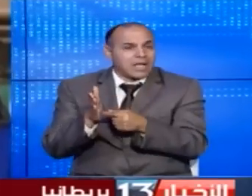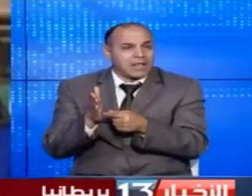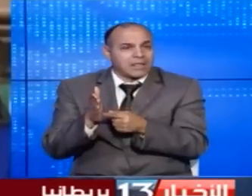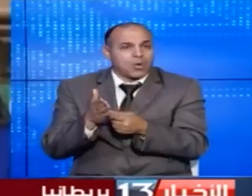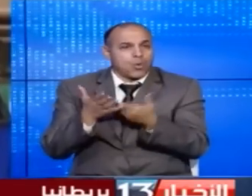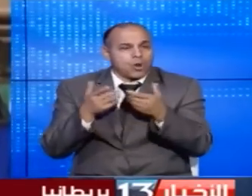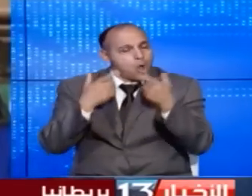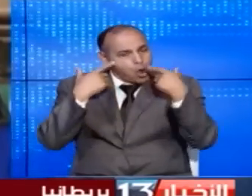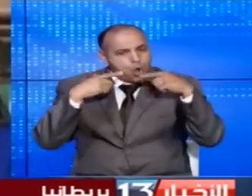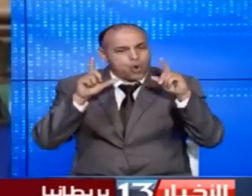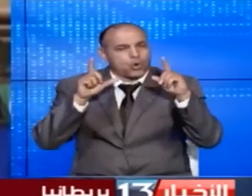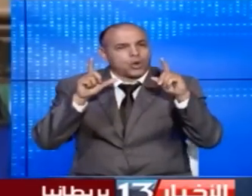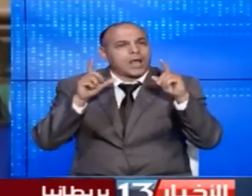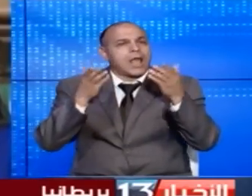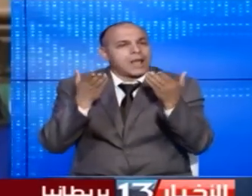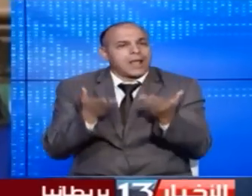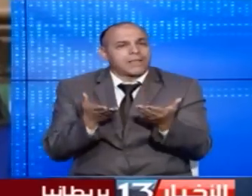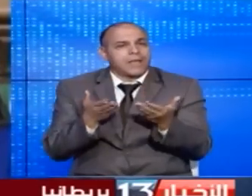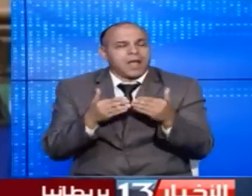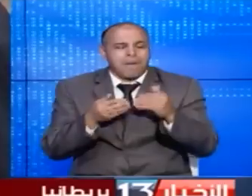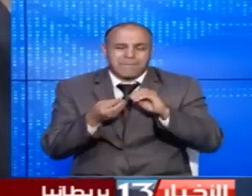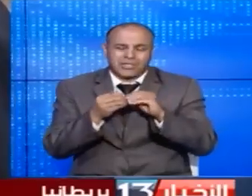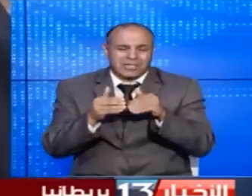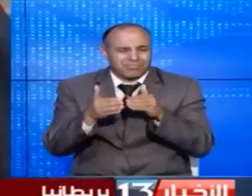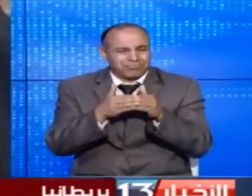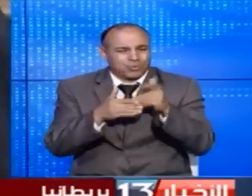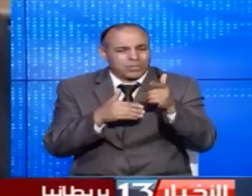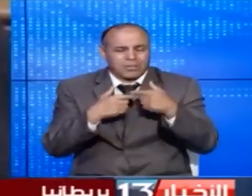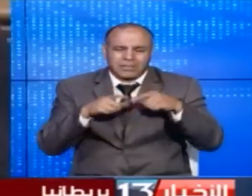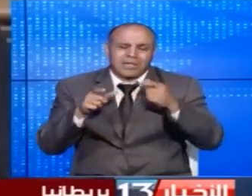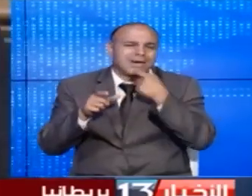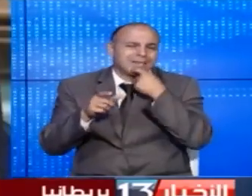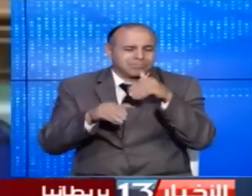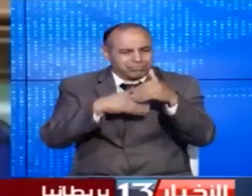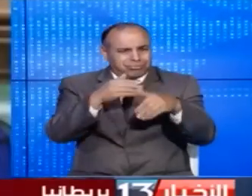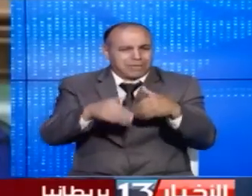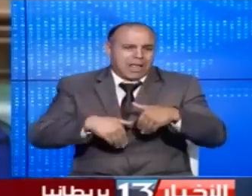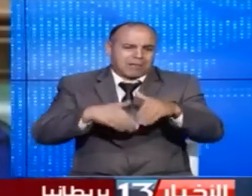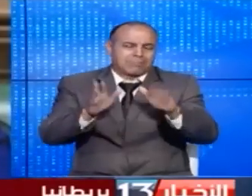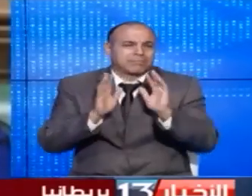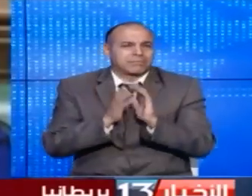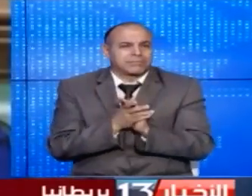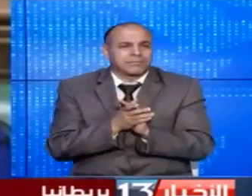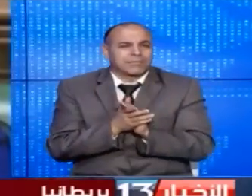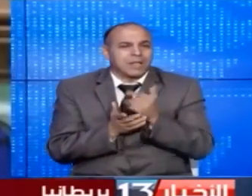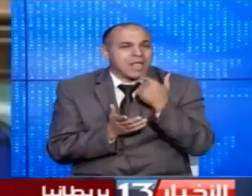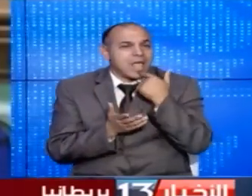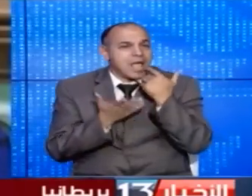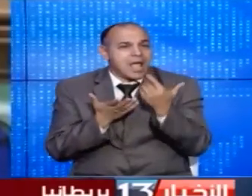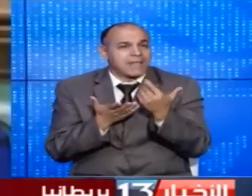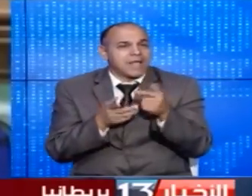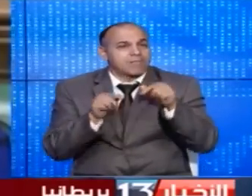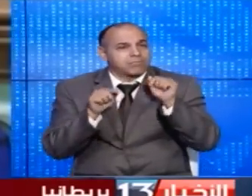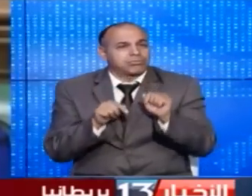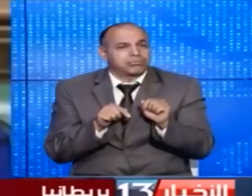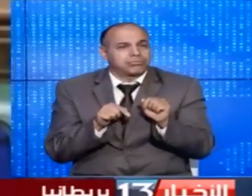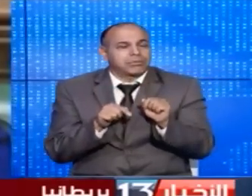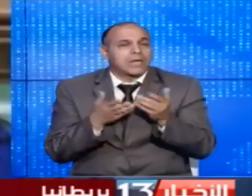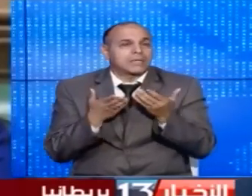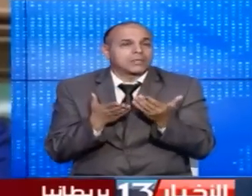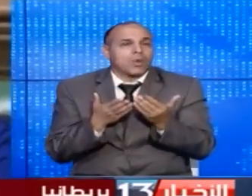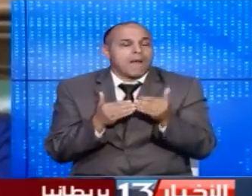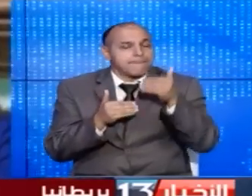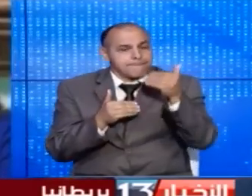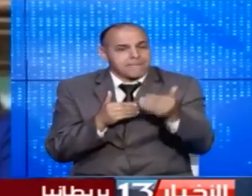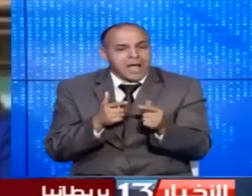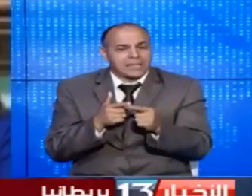لنا حريتنا، ولابد أن نجتاز هذه العقبة والسماح للبلاد بالمضي قدما. هو طريقة جديدة للمضي قدما